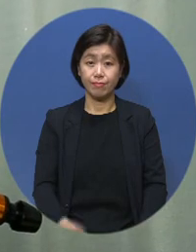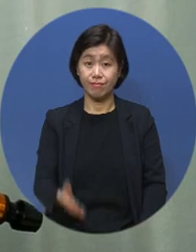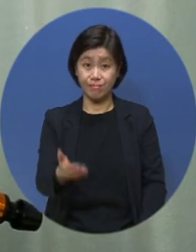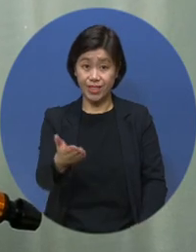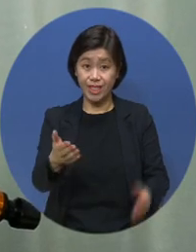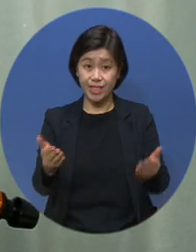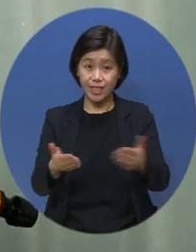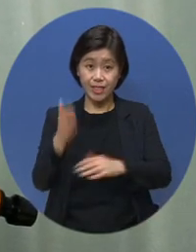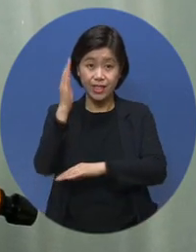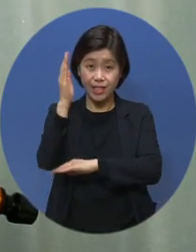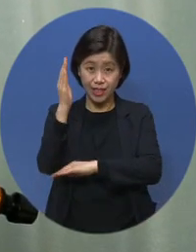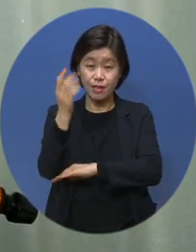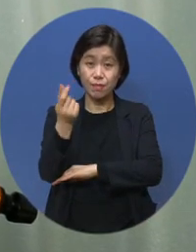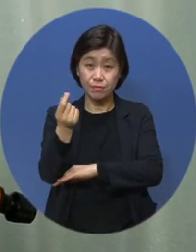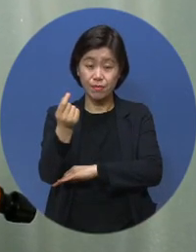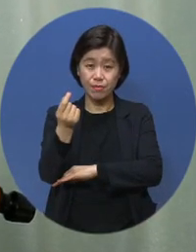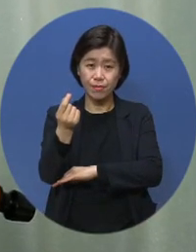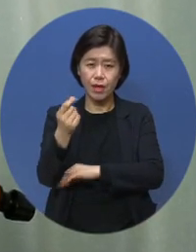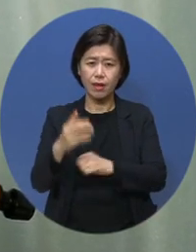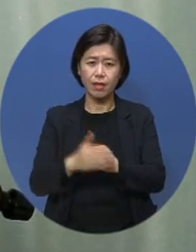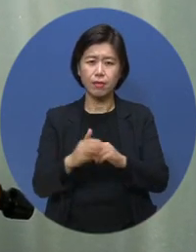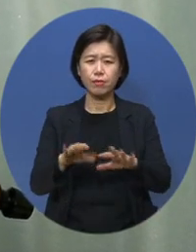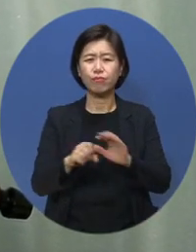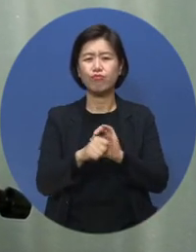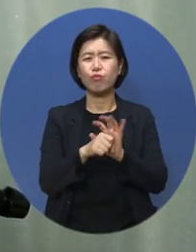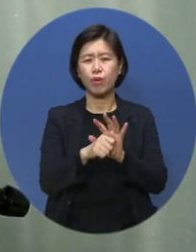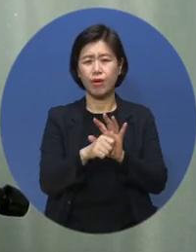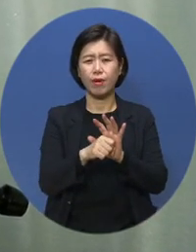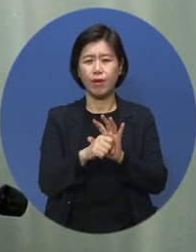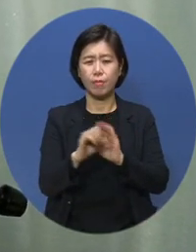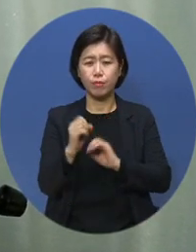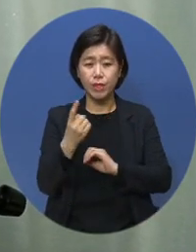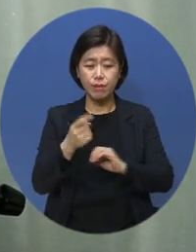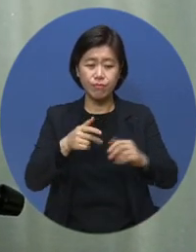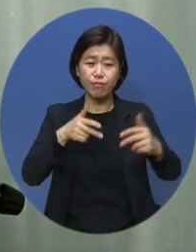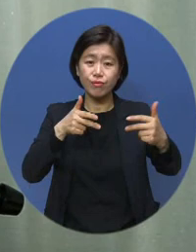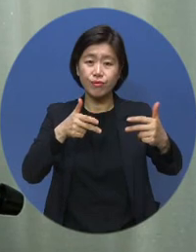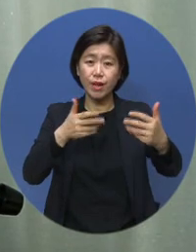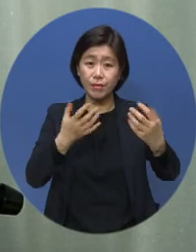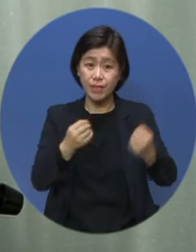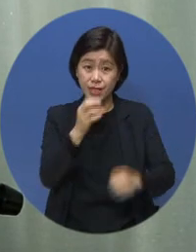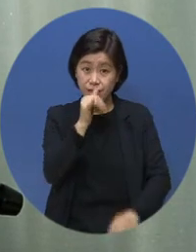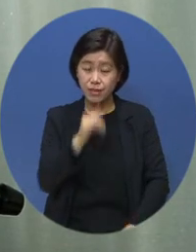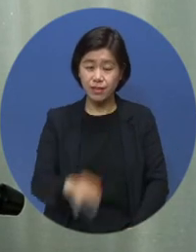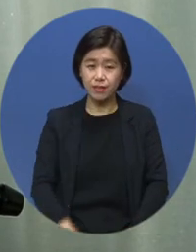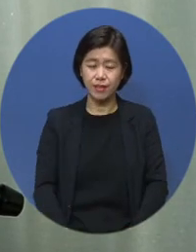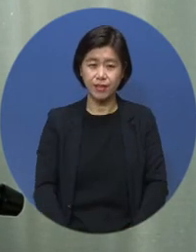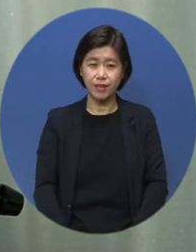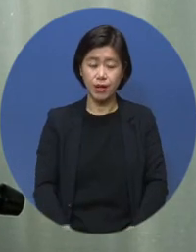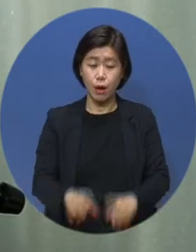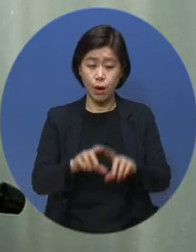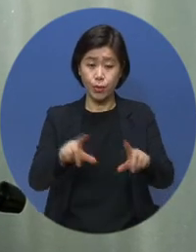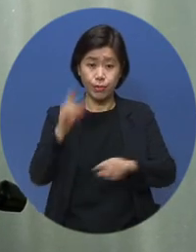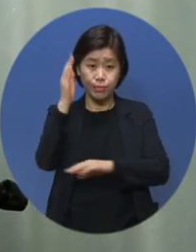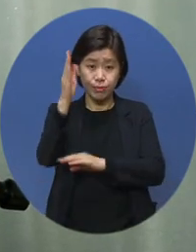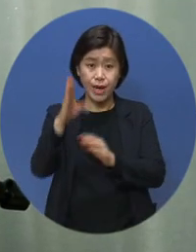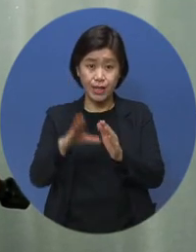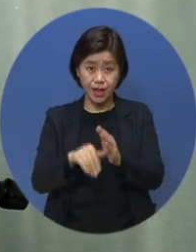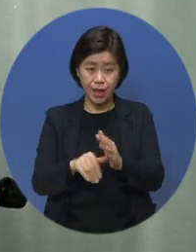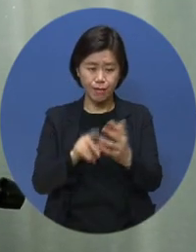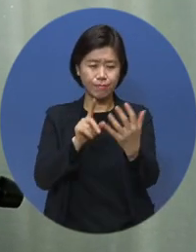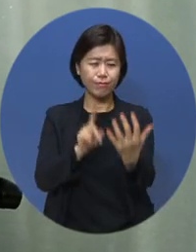보니까 써커 때문에 비대면 강하게 괜찮아요 그렇죠 4 어떤 강의 라는게 현장에 가서 하는 똑같아 현장